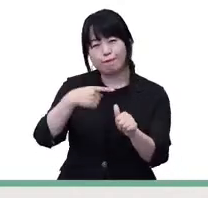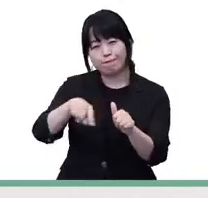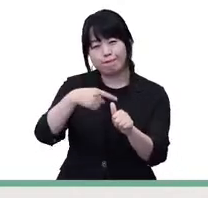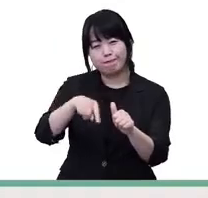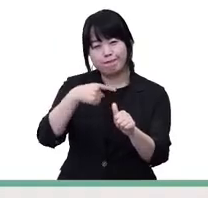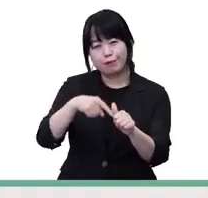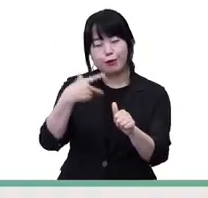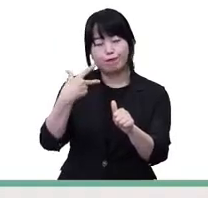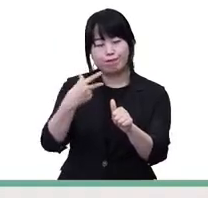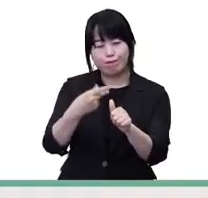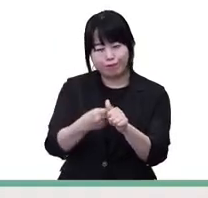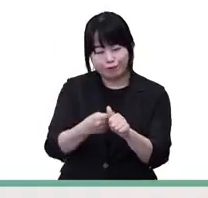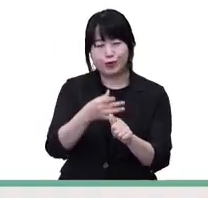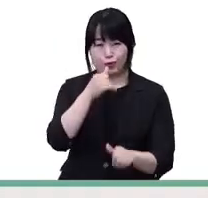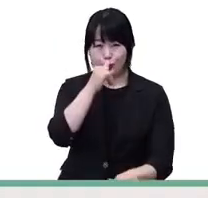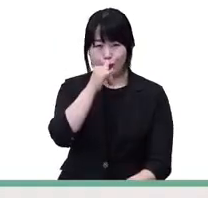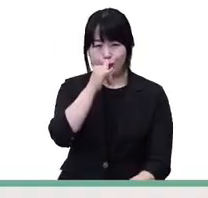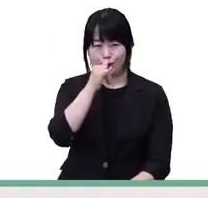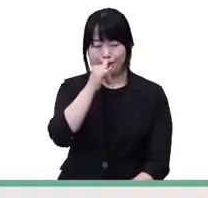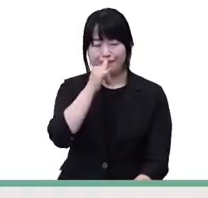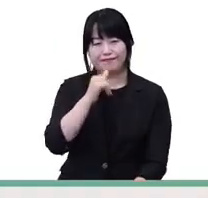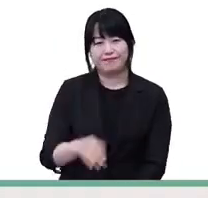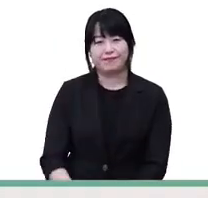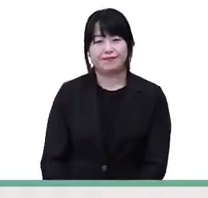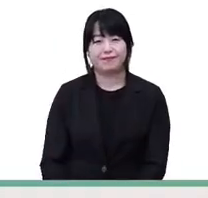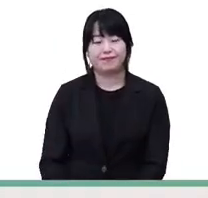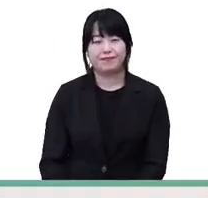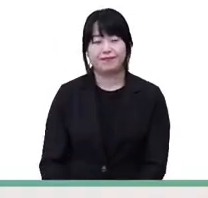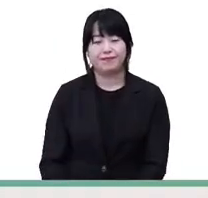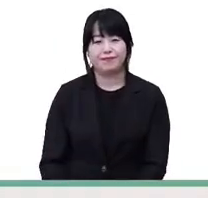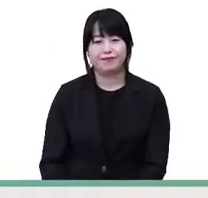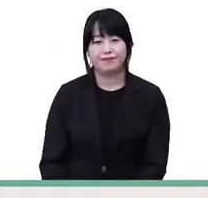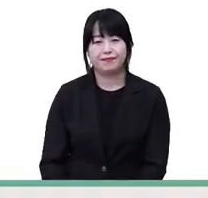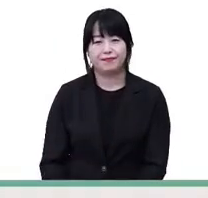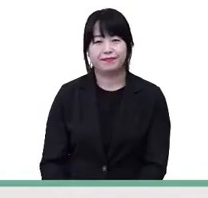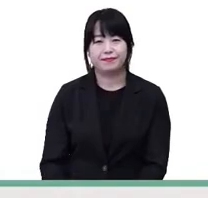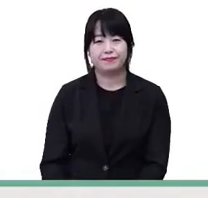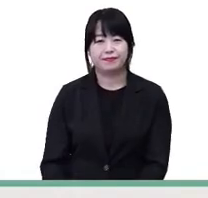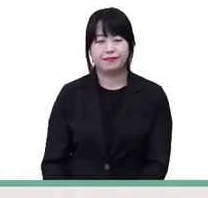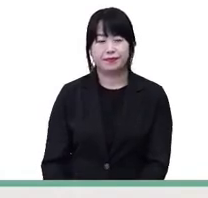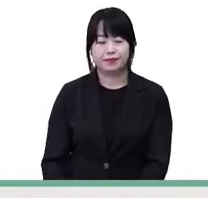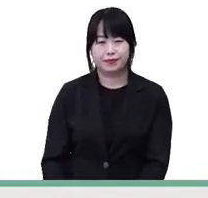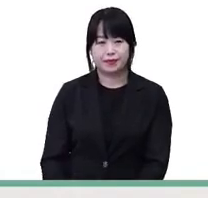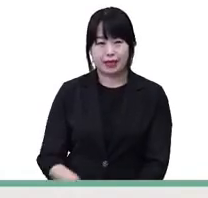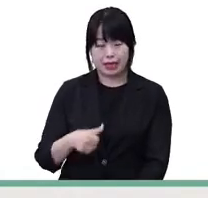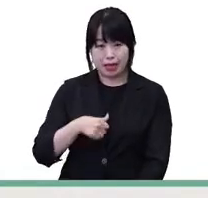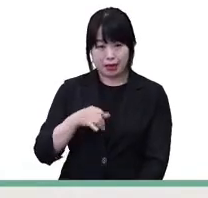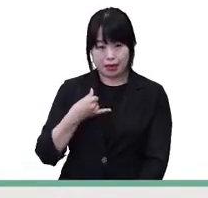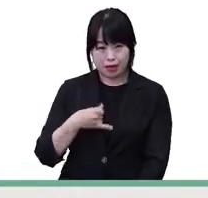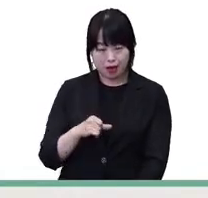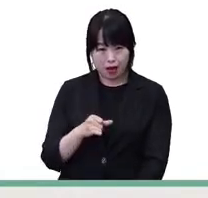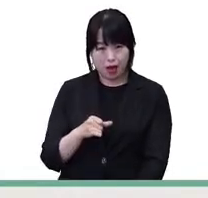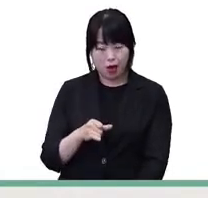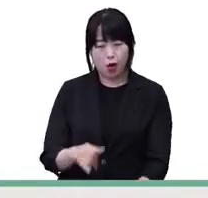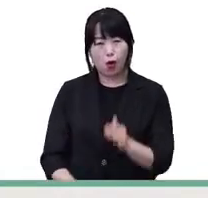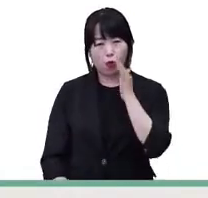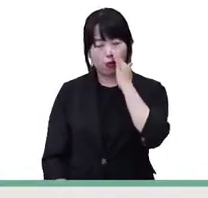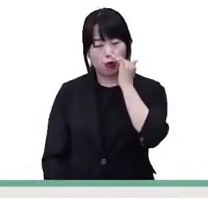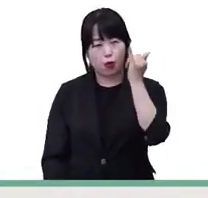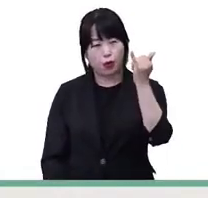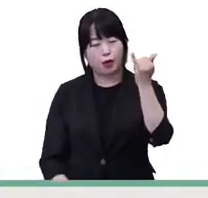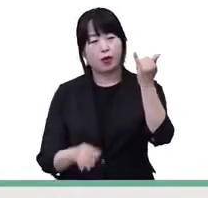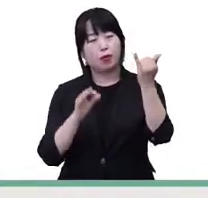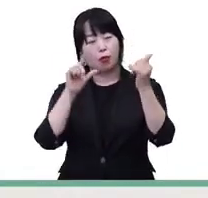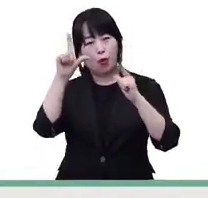말에 공감해 줘야 된다 이런 이야기 많이 이제 들어주시는데요. 아이가 이제 아무래도 부모님을 보고 배울 수